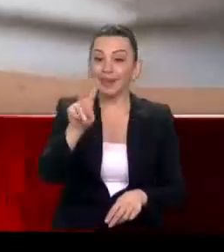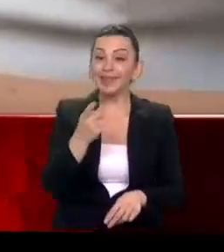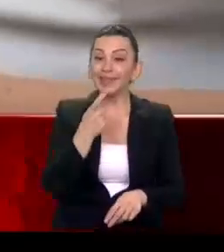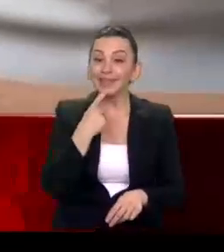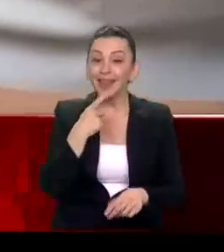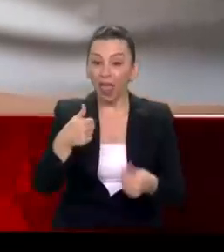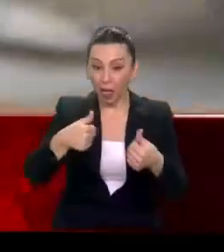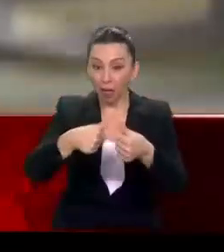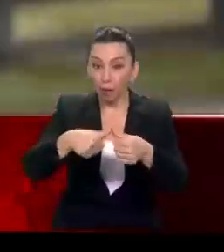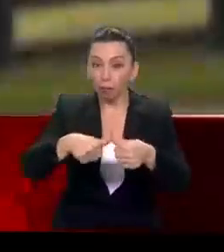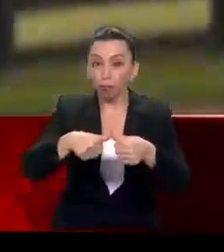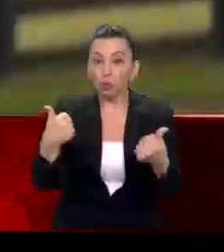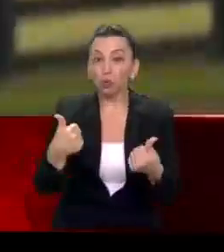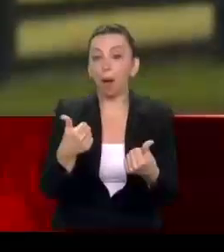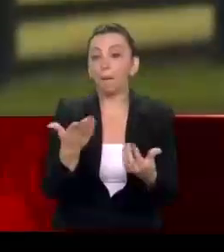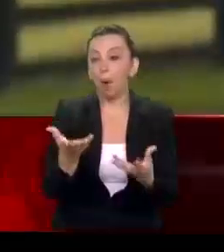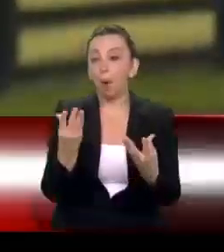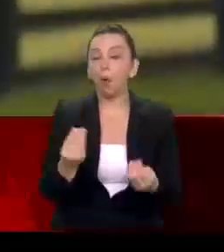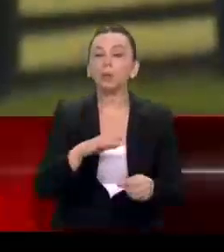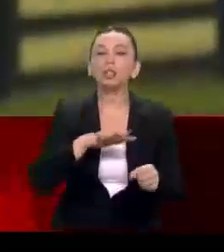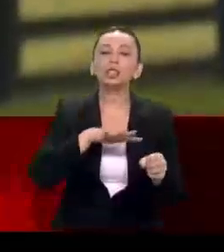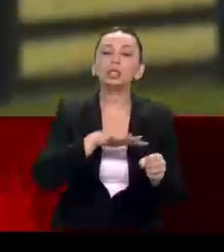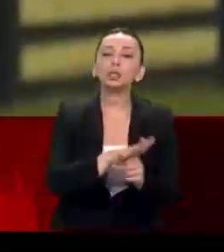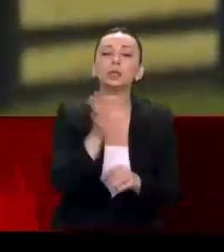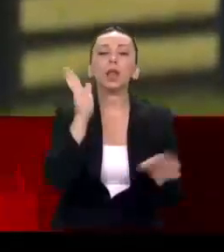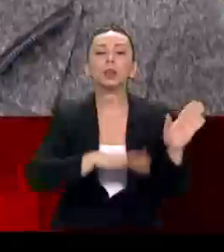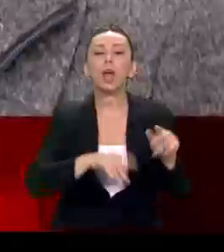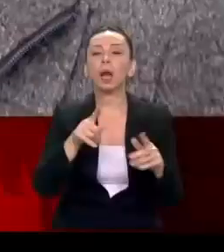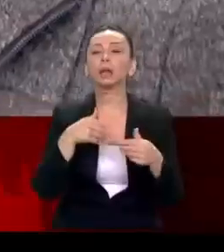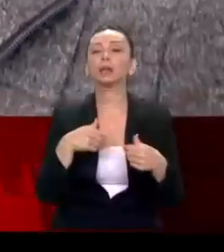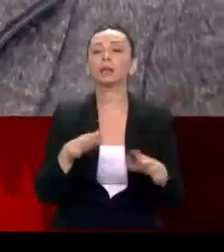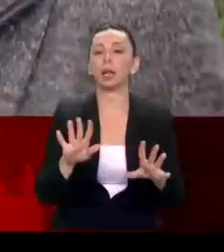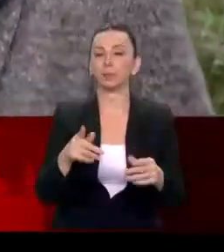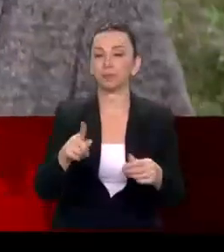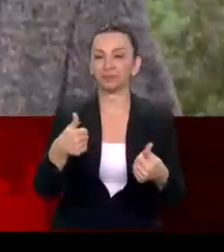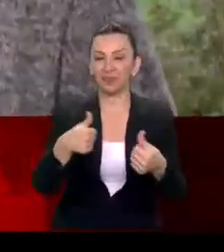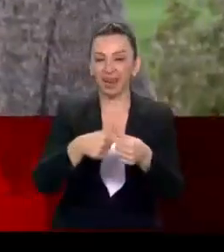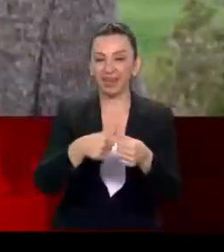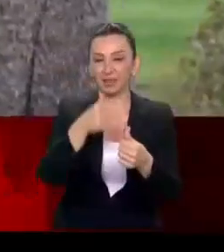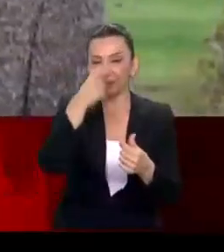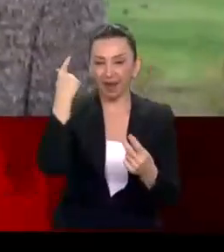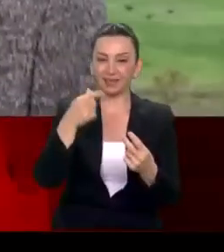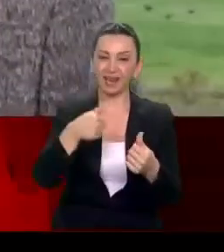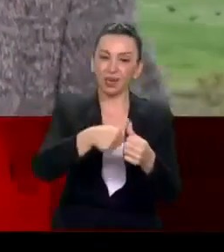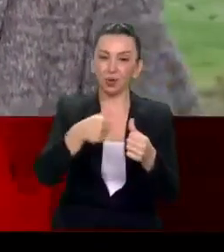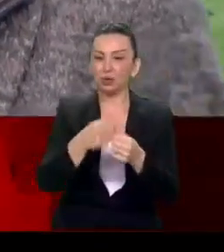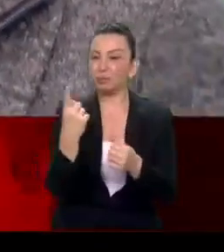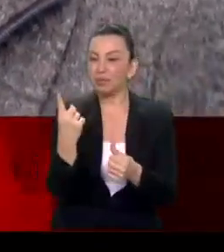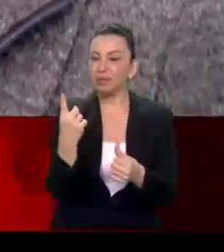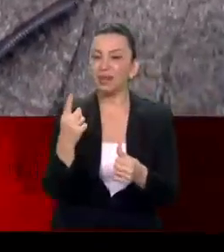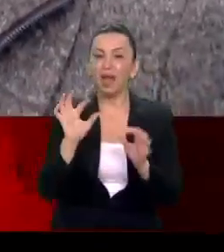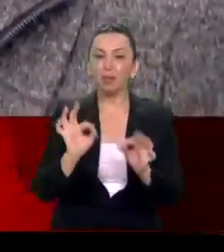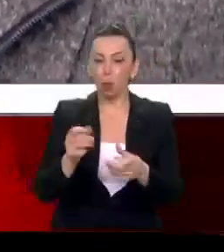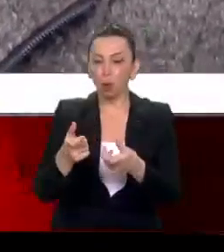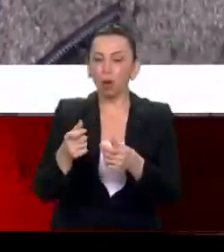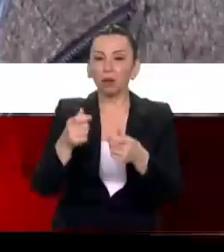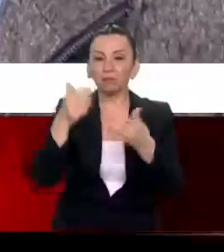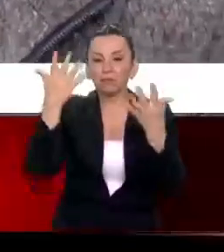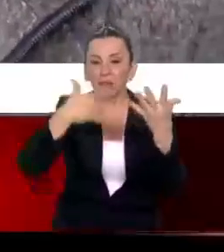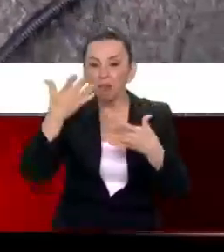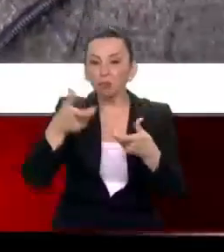bitirmenin eşiğine geldi nedeni ise neşiddet ne de başka bir kadındı eşlerden birinin aşırı derecede oyun oynama isteği diğerinin sabrını